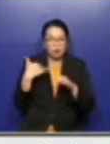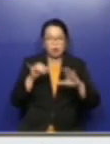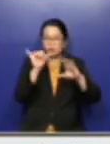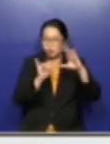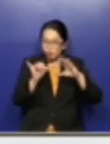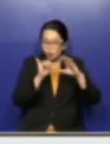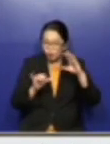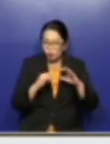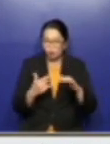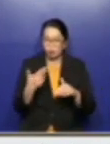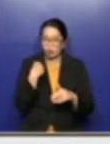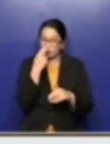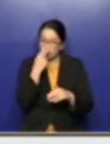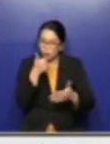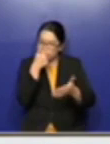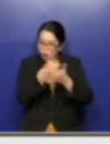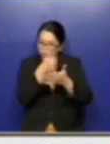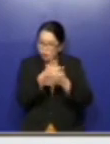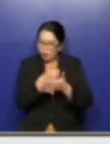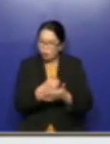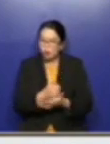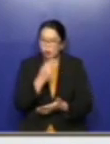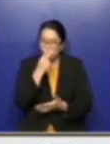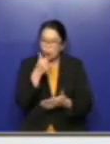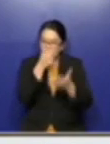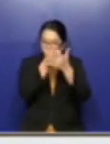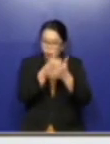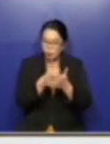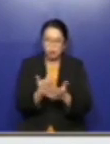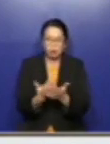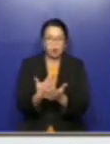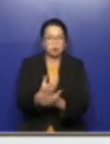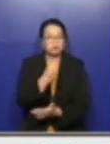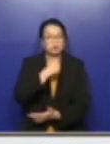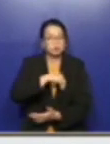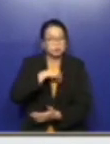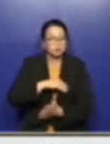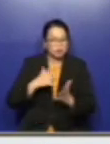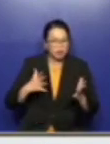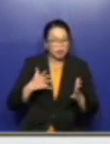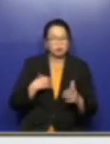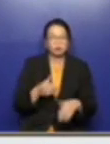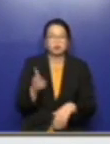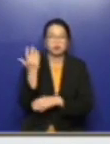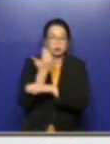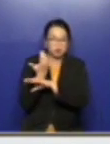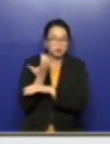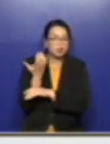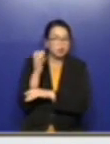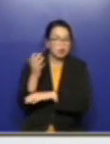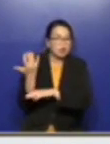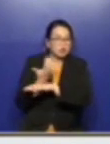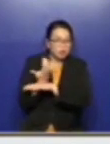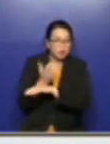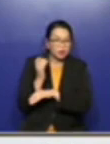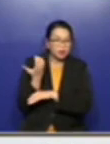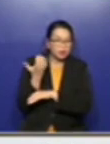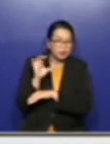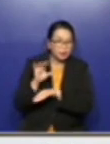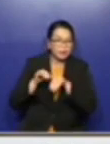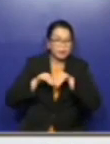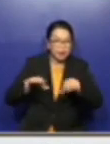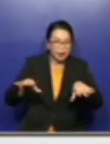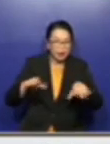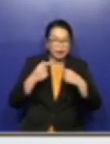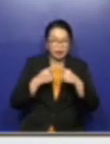ครับอัดยายซื้อขนมยายไม่แหละครับก็ต้นทุนท่านผลิตจากทีวีแล้วท่านก็ไปลงใน YouTube ประเด็นที่3ครับท่านบอก